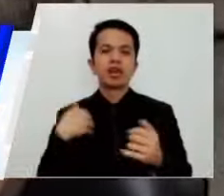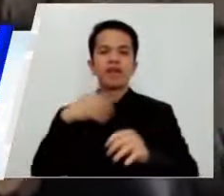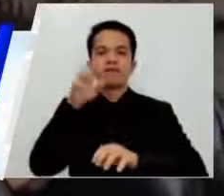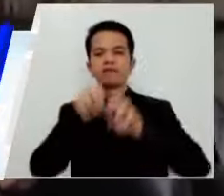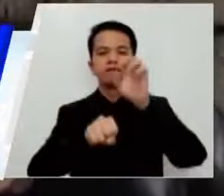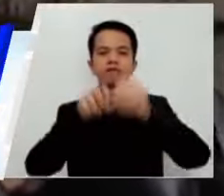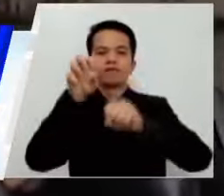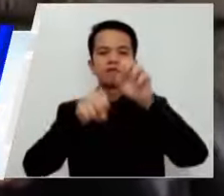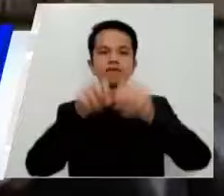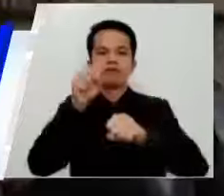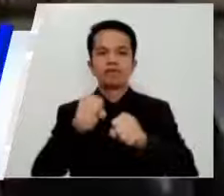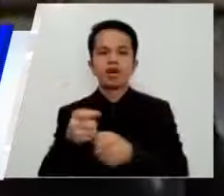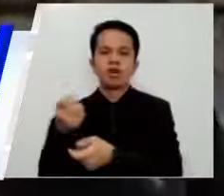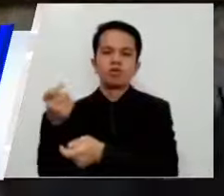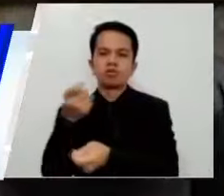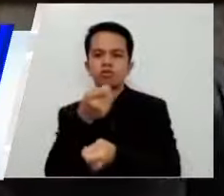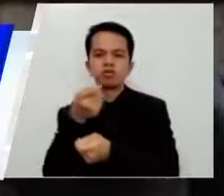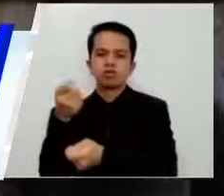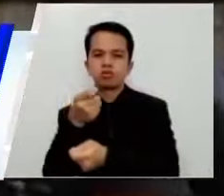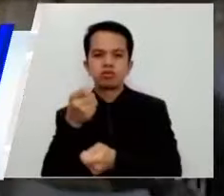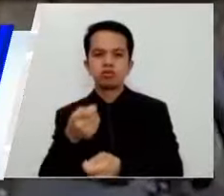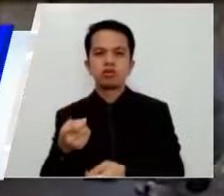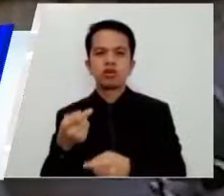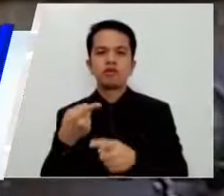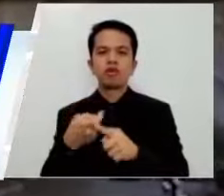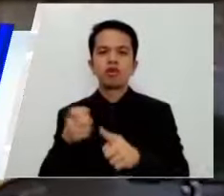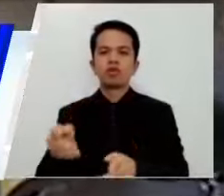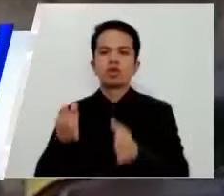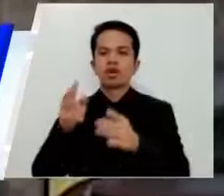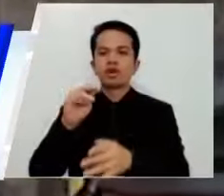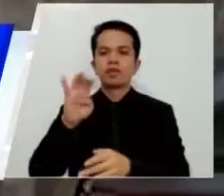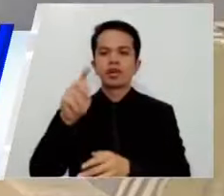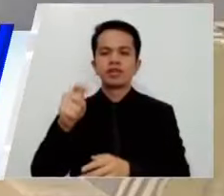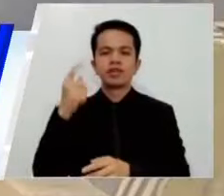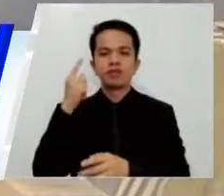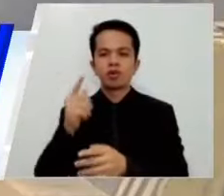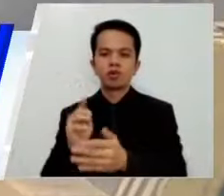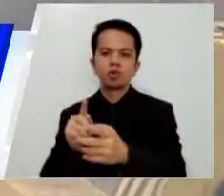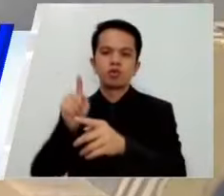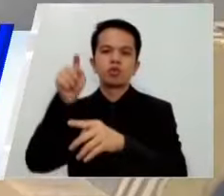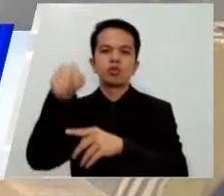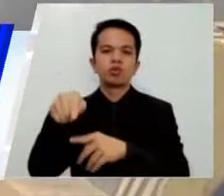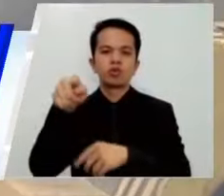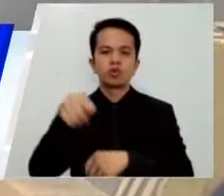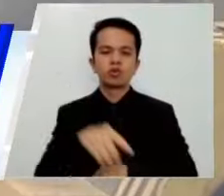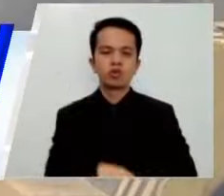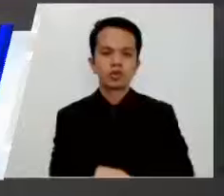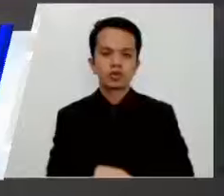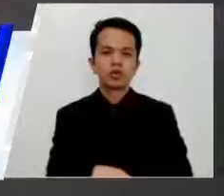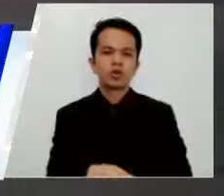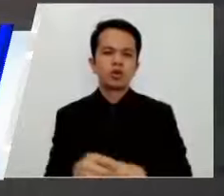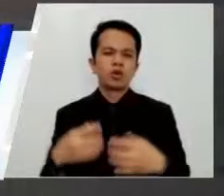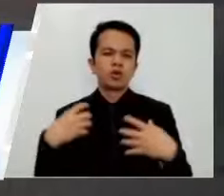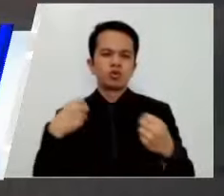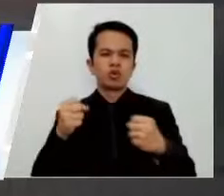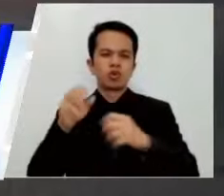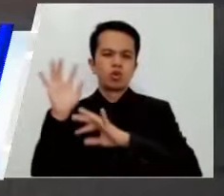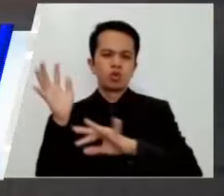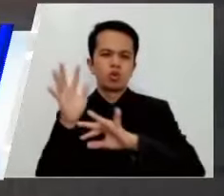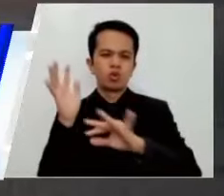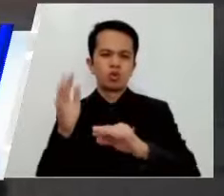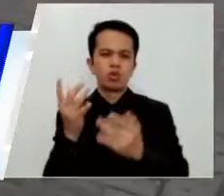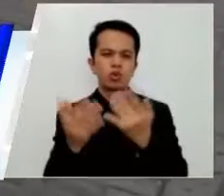nila ang mga pader mula sa MICT para makatawid sa Isla Puting Bato. Sa lakas ng hangin at apoy, ilang bumbero